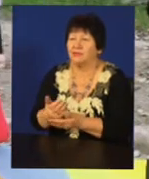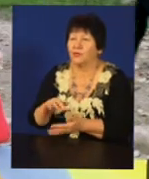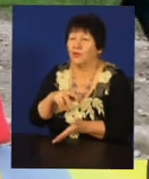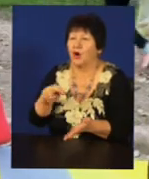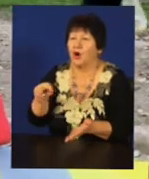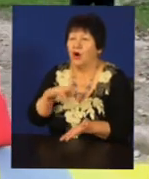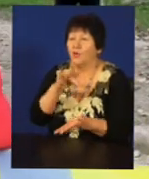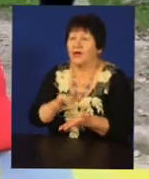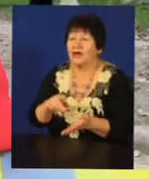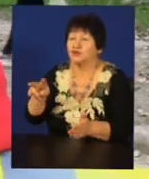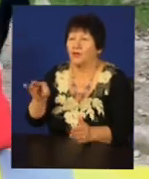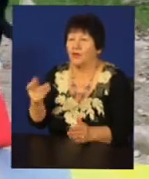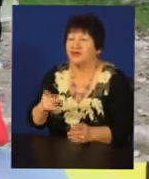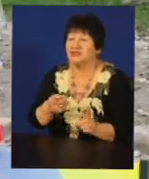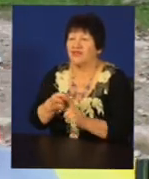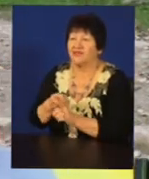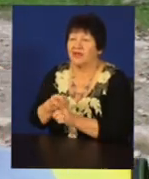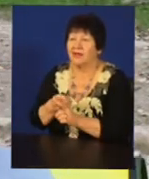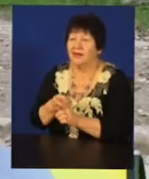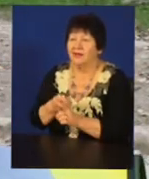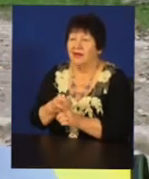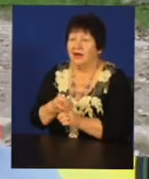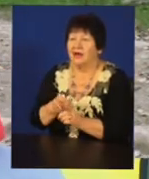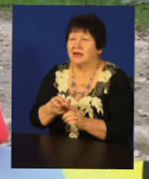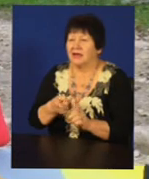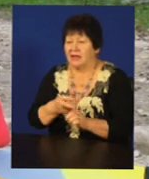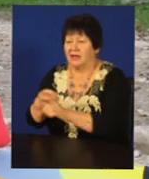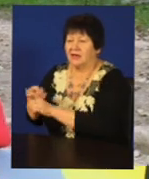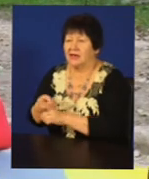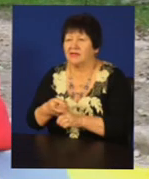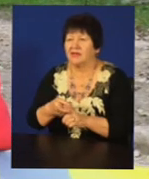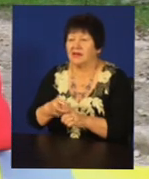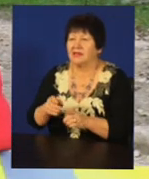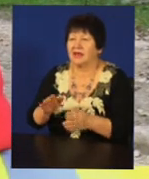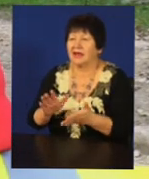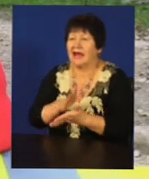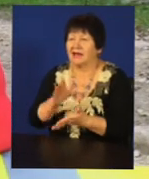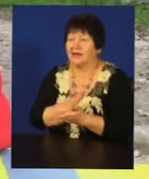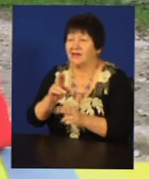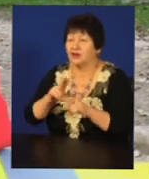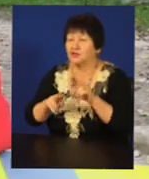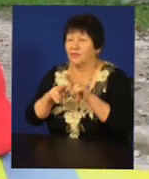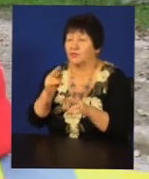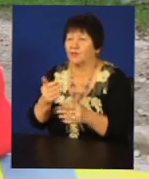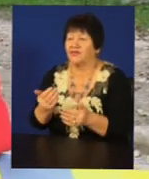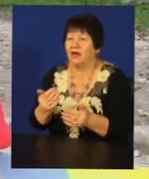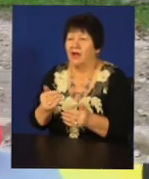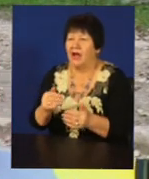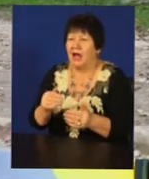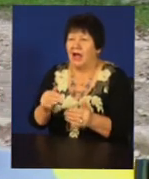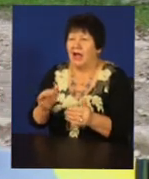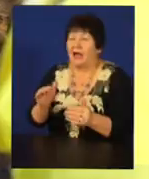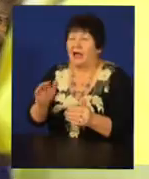orașul Leova, ce ține de extinderea sistemului de canalizare. și construcția unei